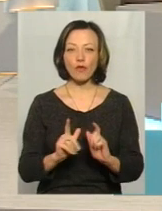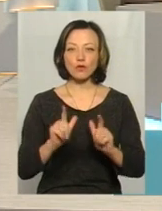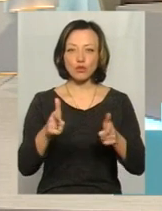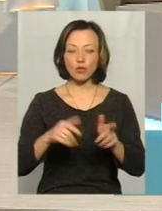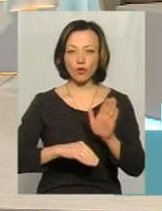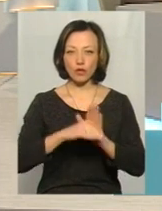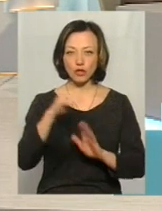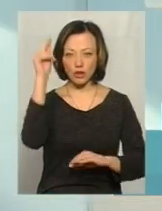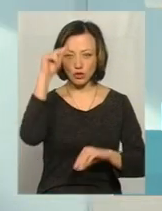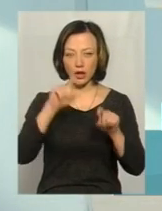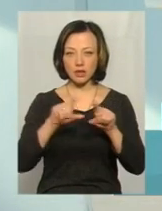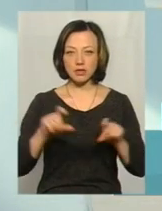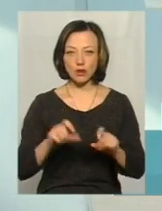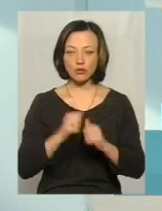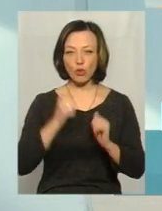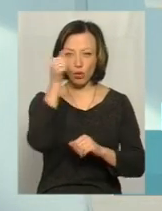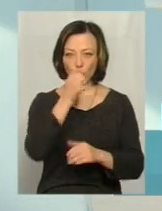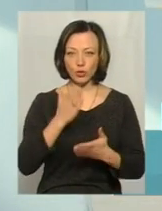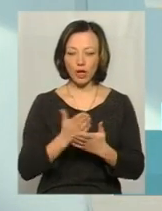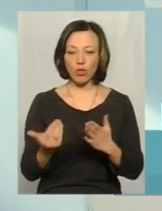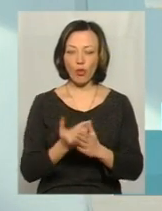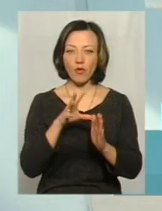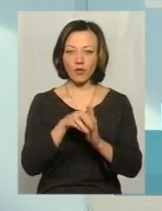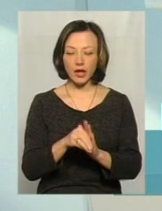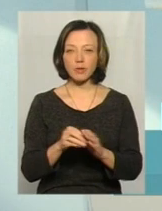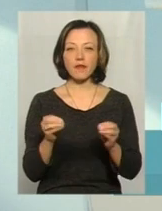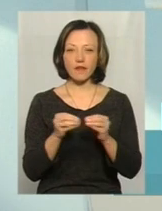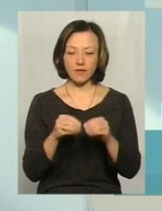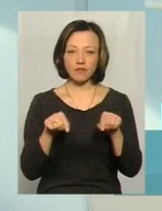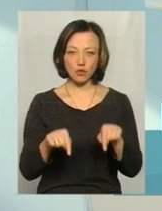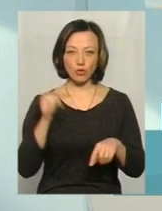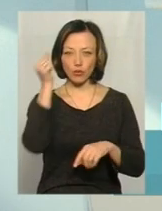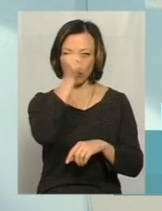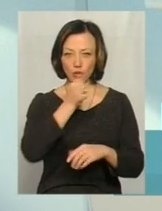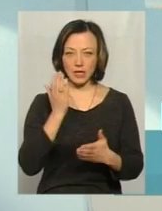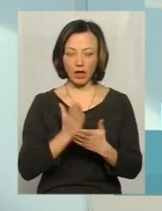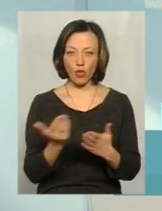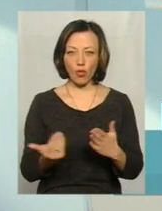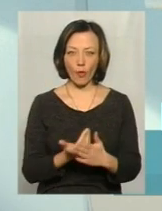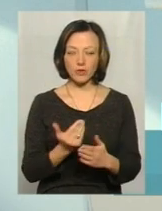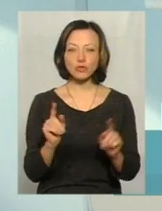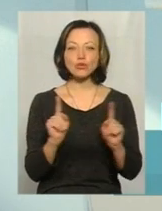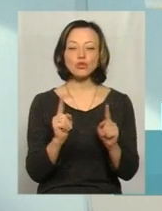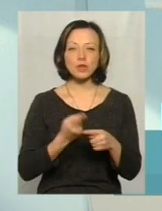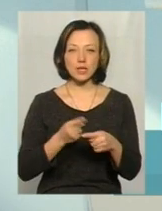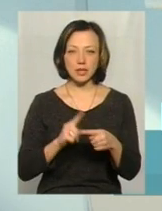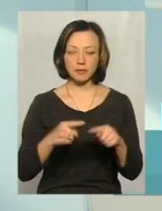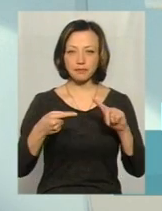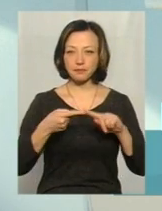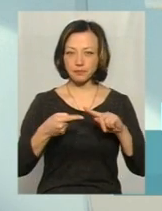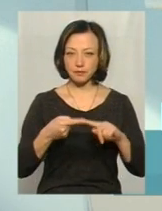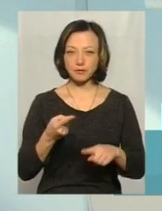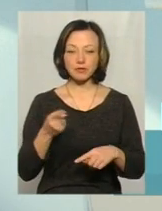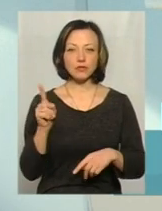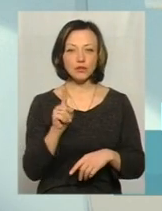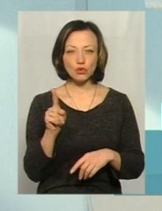навчальних закладів. Щороку ми маємо певне нововведення, не є виключенням і даний рік. В чому заключаються вони? Перш за все, це